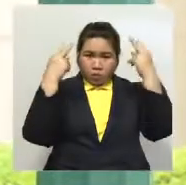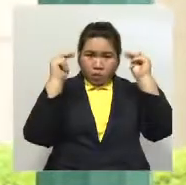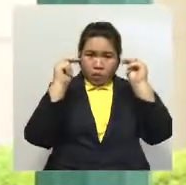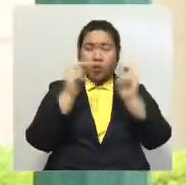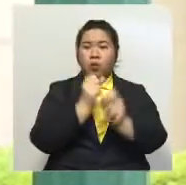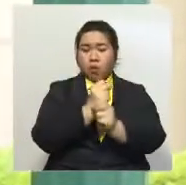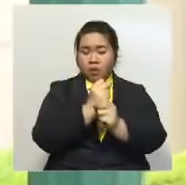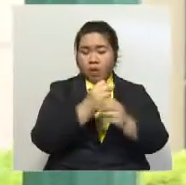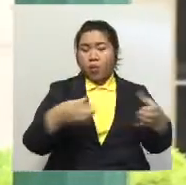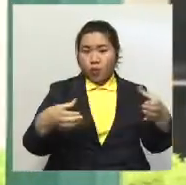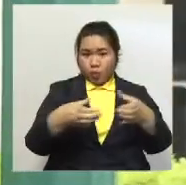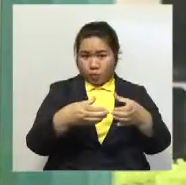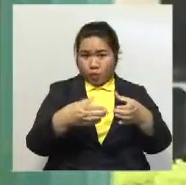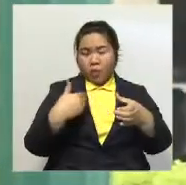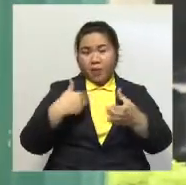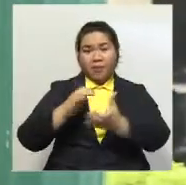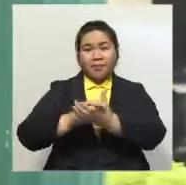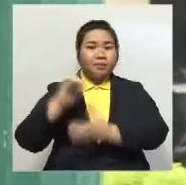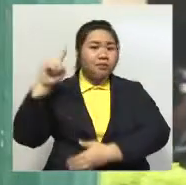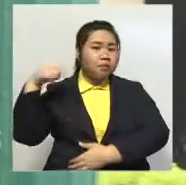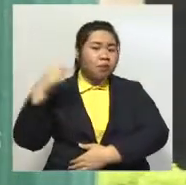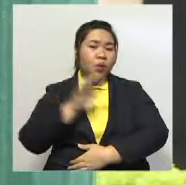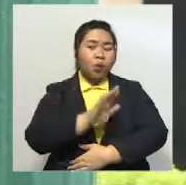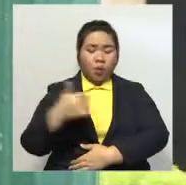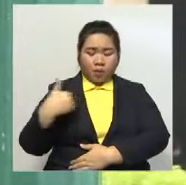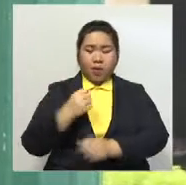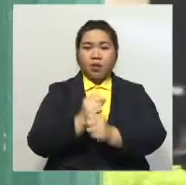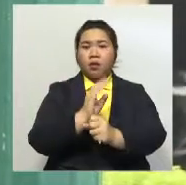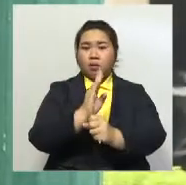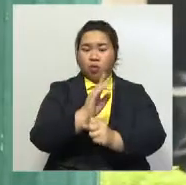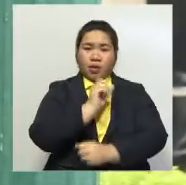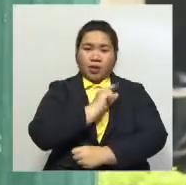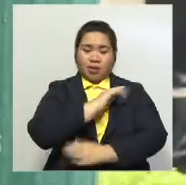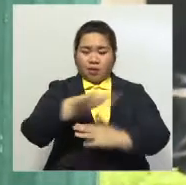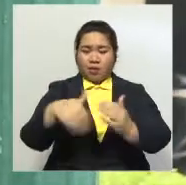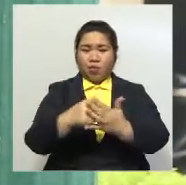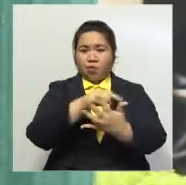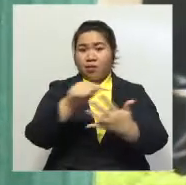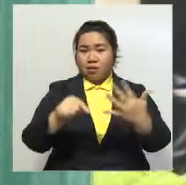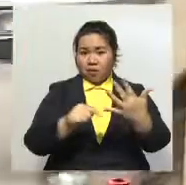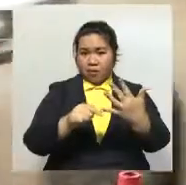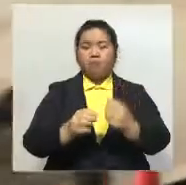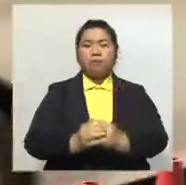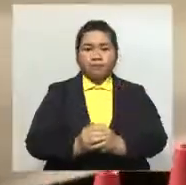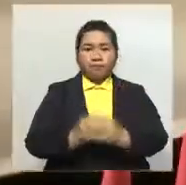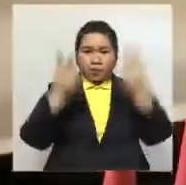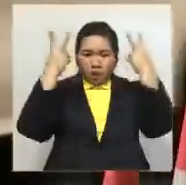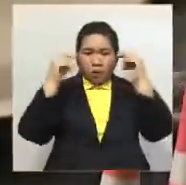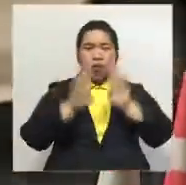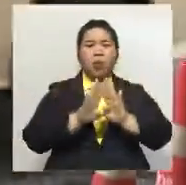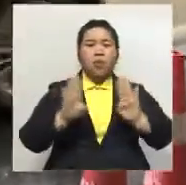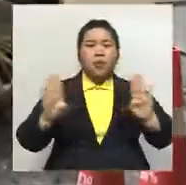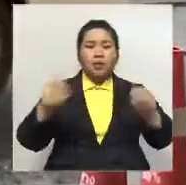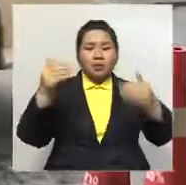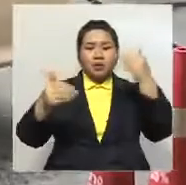นตรีพร้อมคณะรัฐมนตรีและคู่สมรสจะร่วมทำบุญ5ศาสนาจากนั้นนายกรัฐมนตรีจะเป็นประธานในพิธีเปิดกิจกรรม